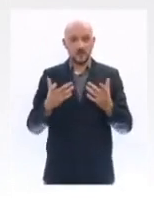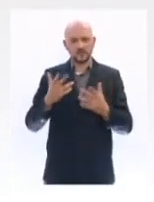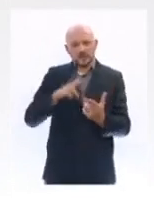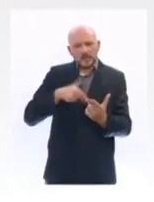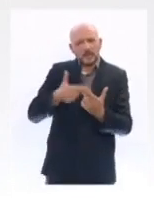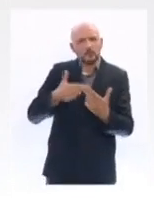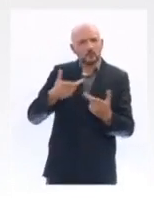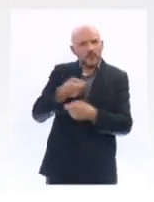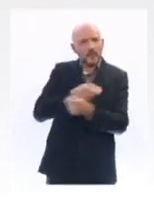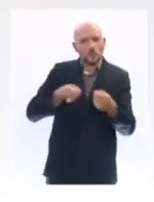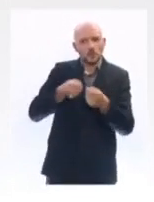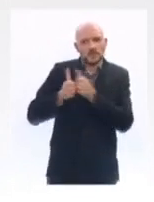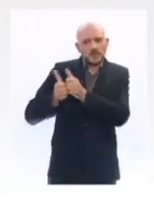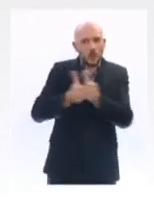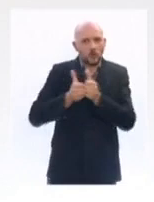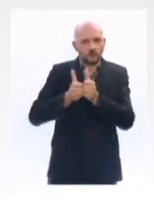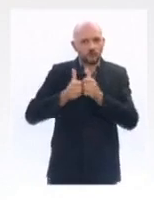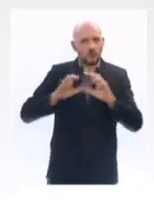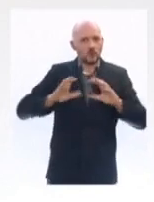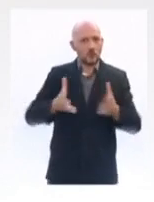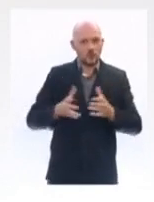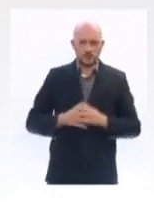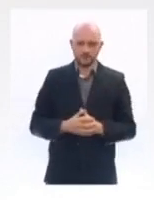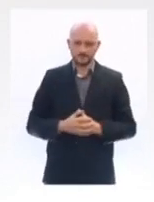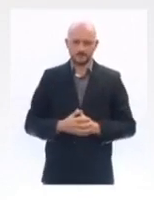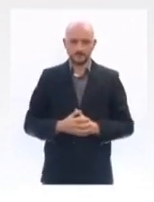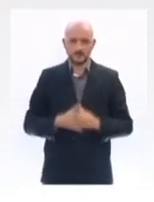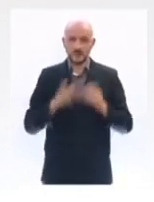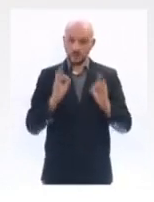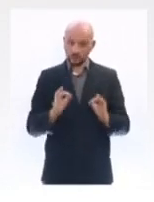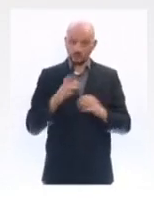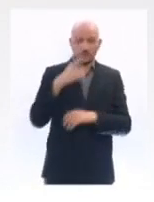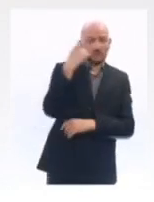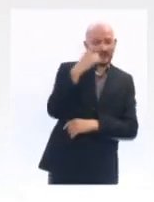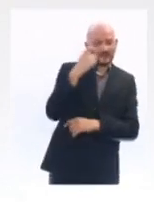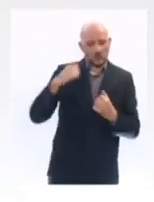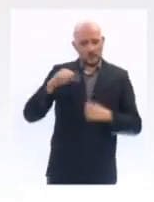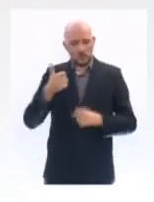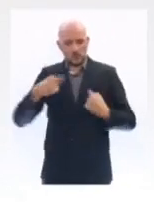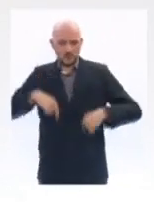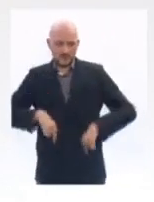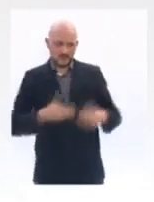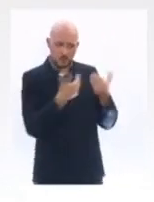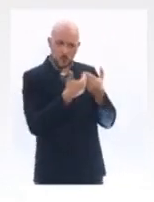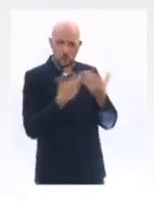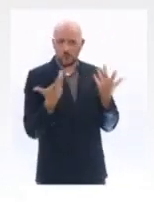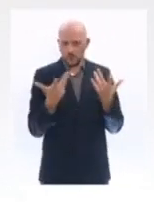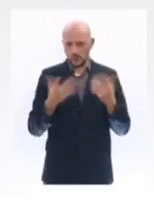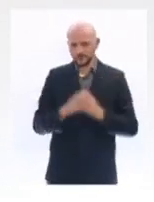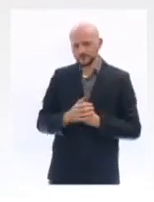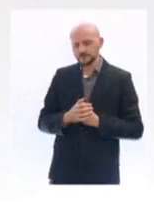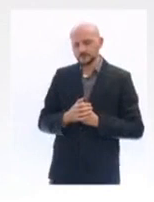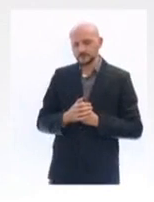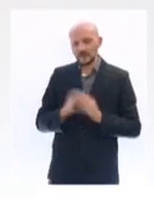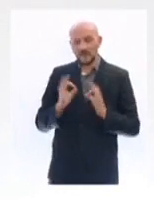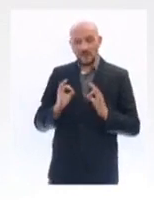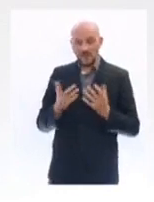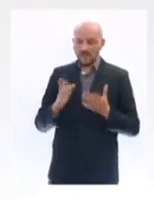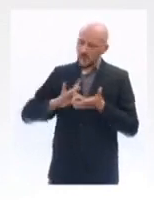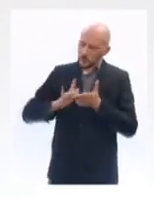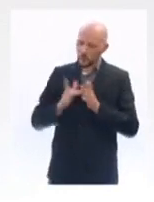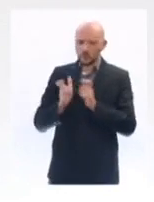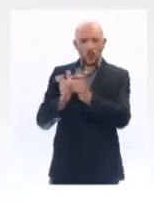exception, et massivement renforcé pour la durée du confinement. Je rappelle que c'est un soutien vital pour toutes les petites entreprises,